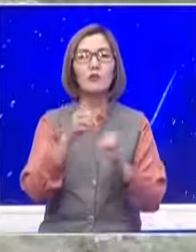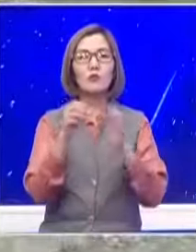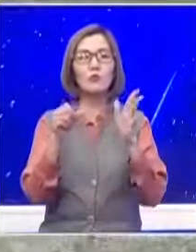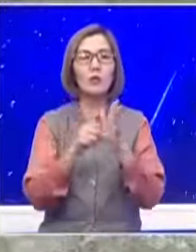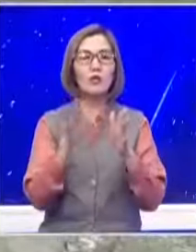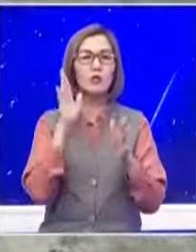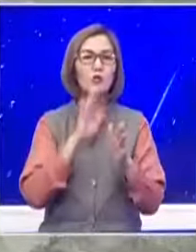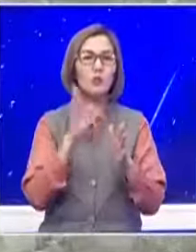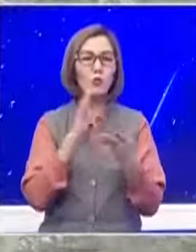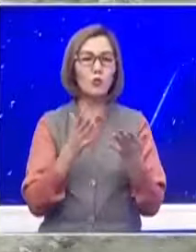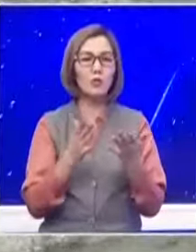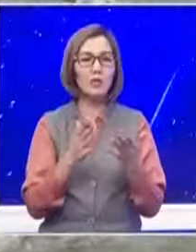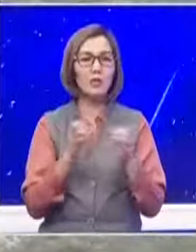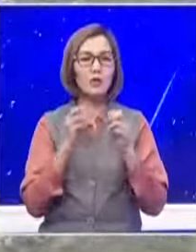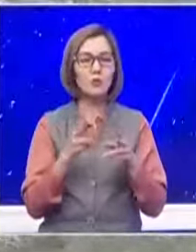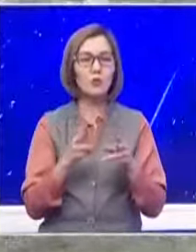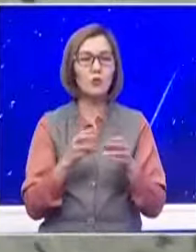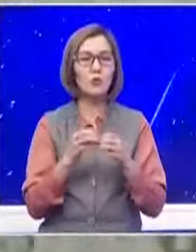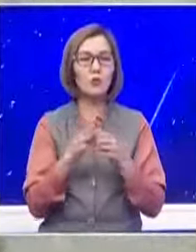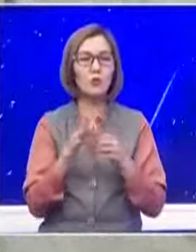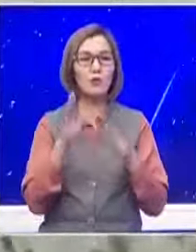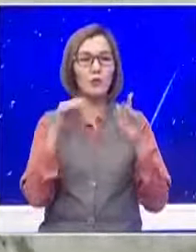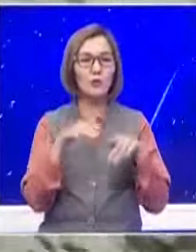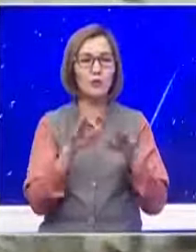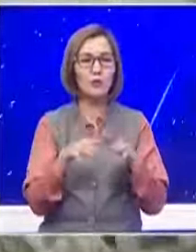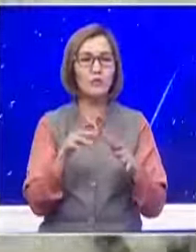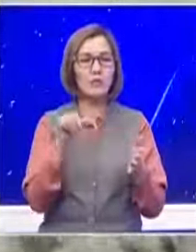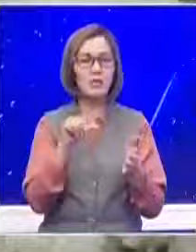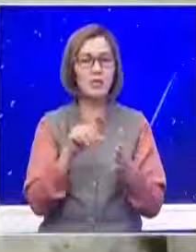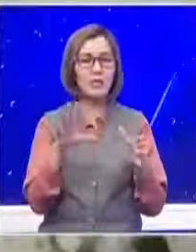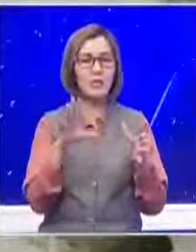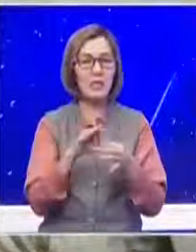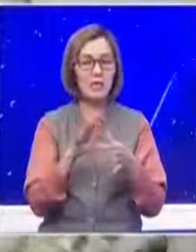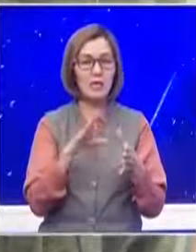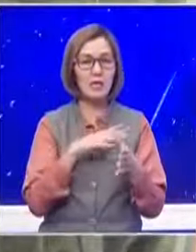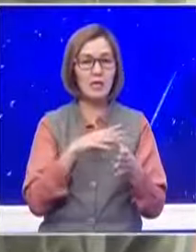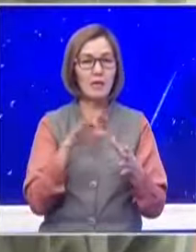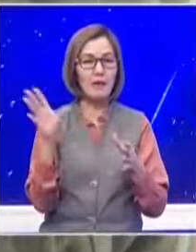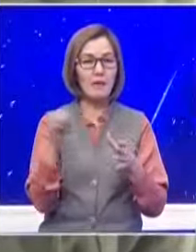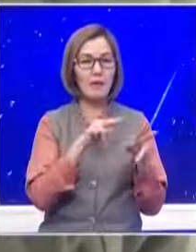көл су тасқыны қаупі басым, 15 өзен тіркелген. Мамандар барлық нысандарды